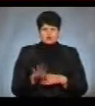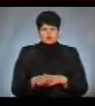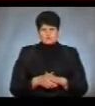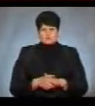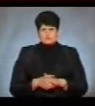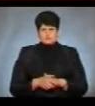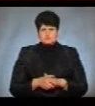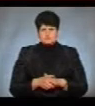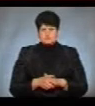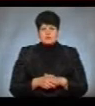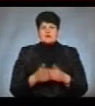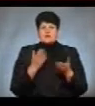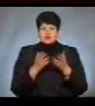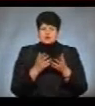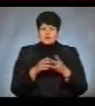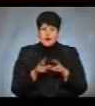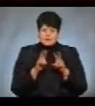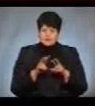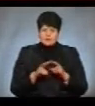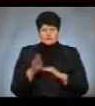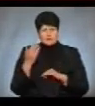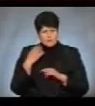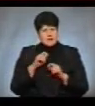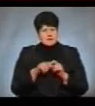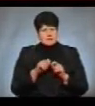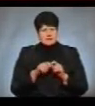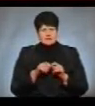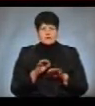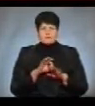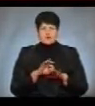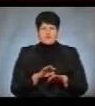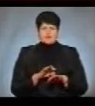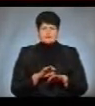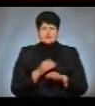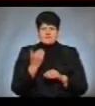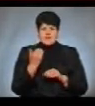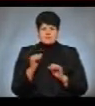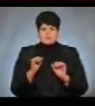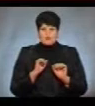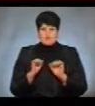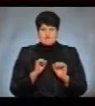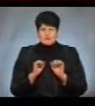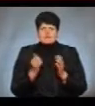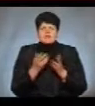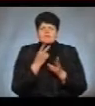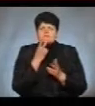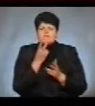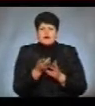речовини. Якщо аналізувати попередні перевірки, проведені вашим управлінням, де ви